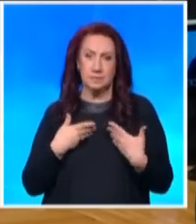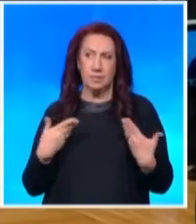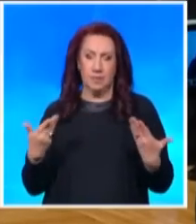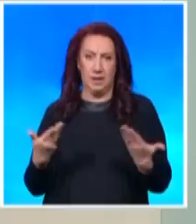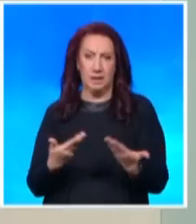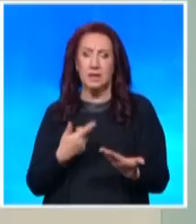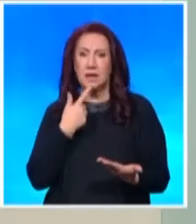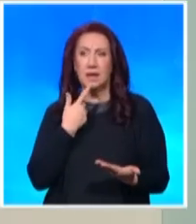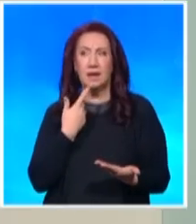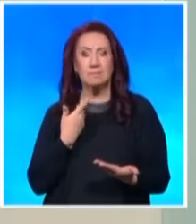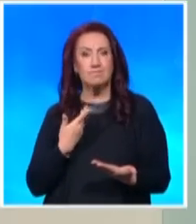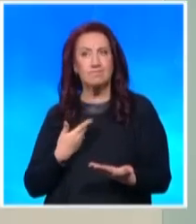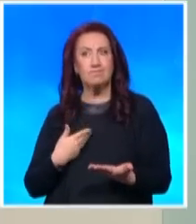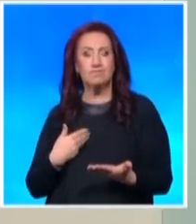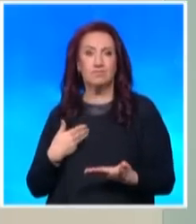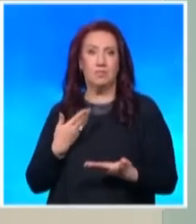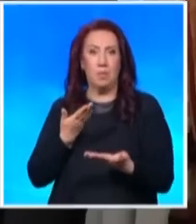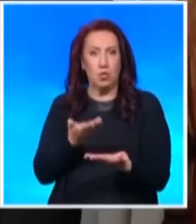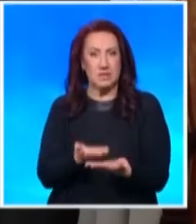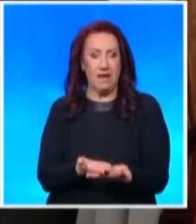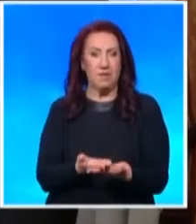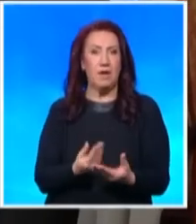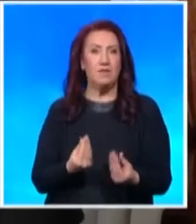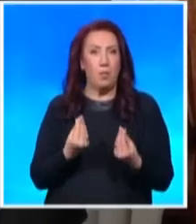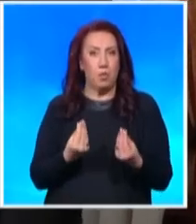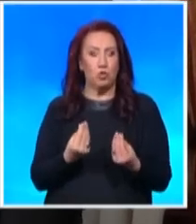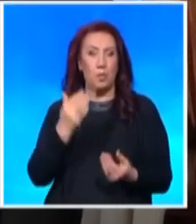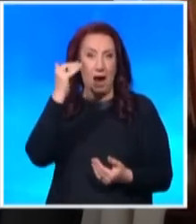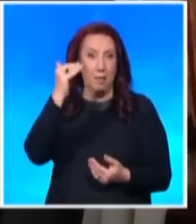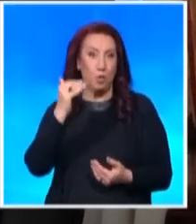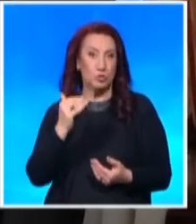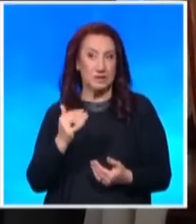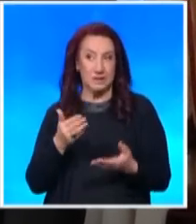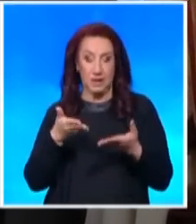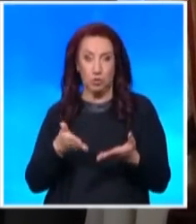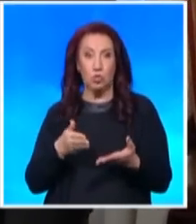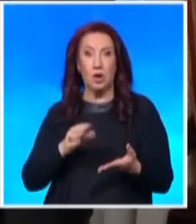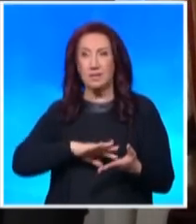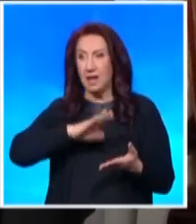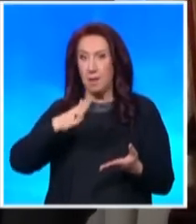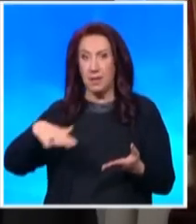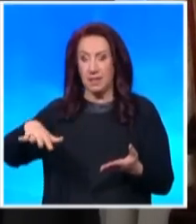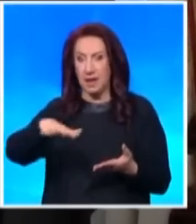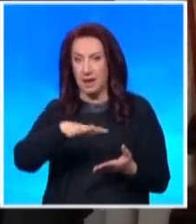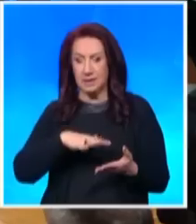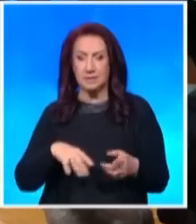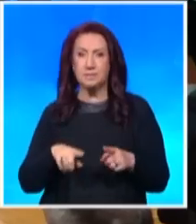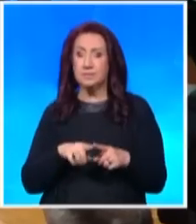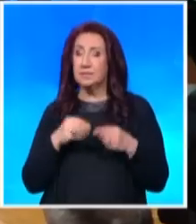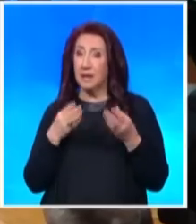много по-добра позиция на Балканите. Държавният глава даде новите задачи – борба с бедността и с